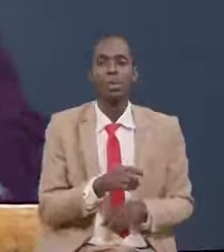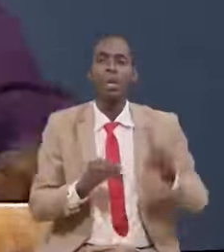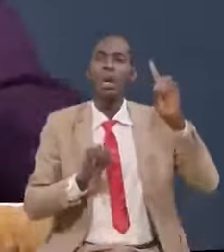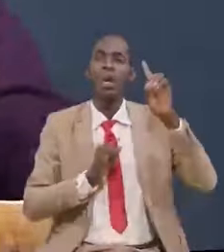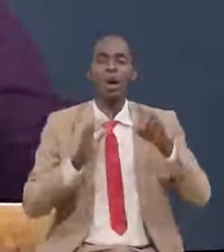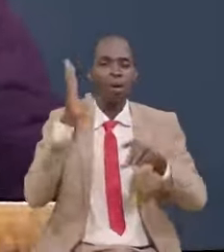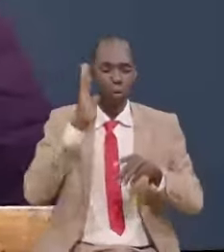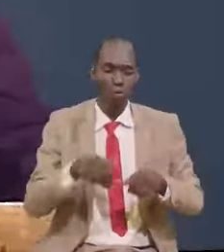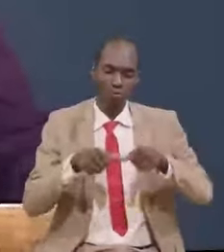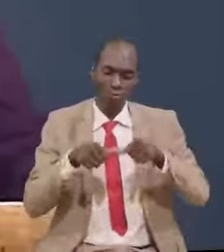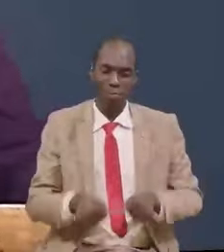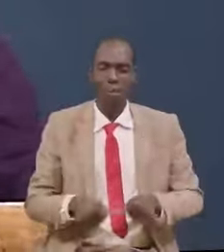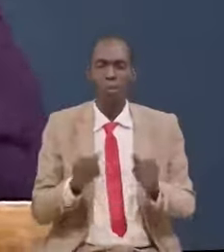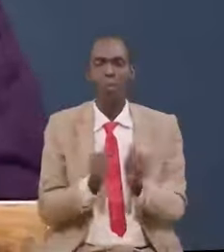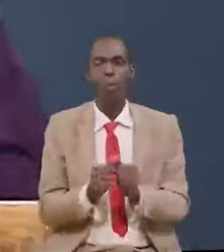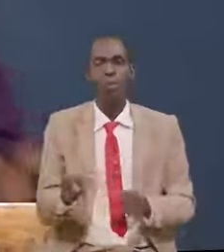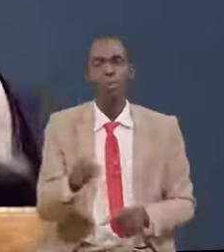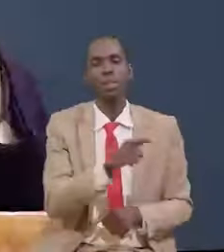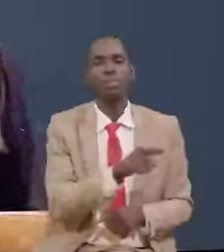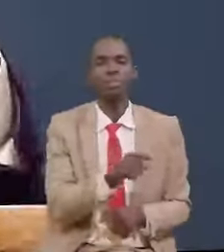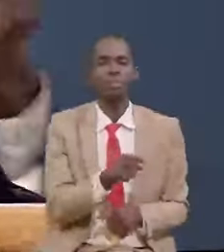Je resterai avec eux.